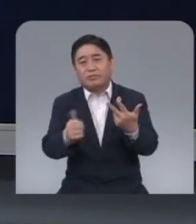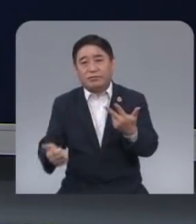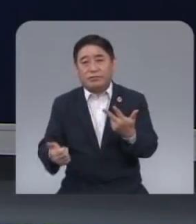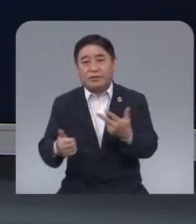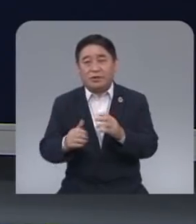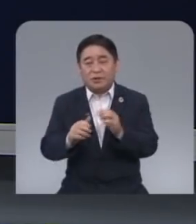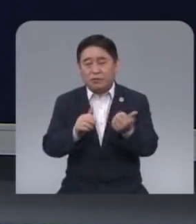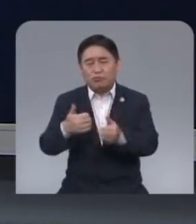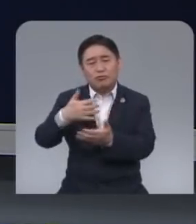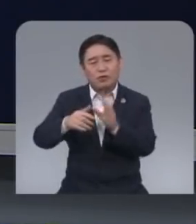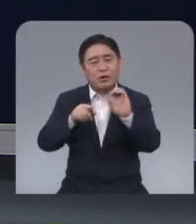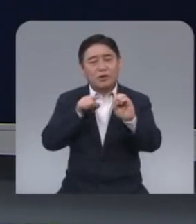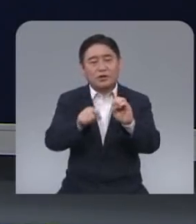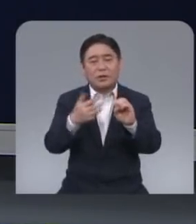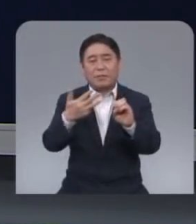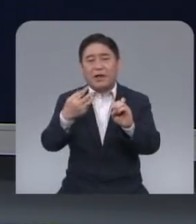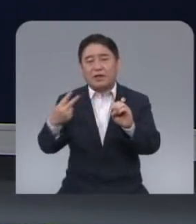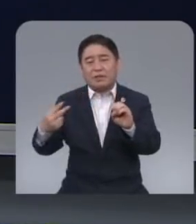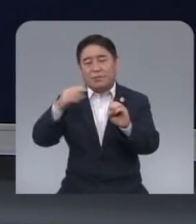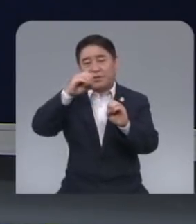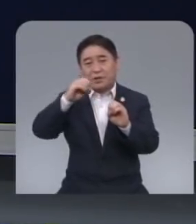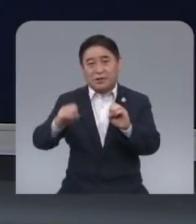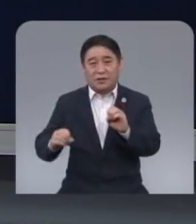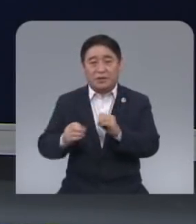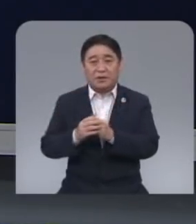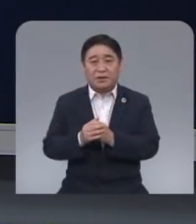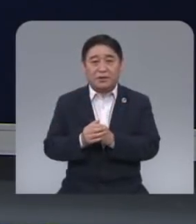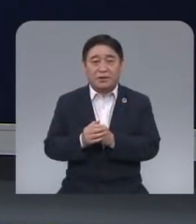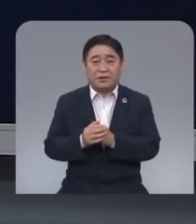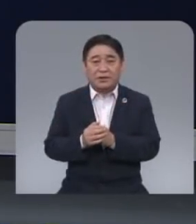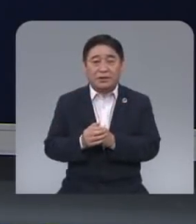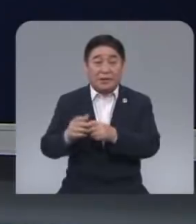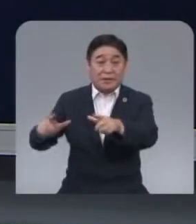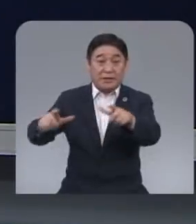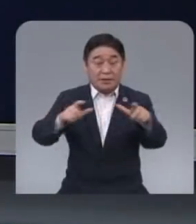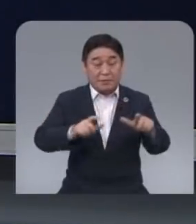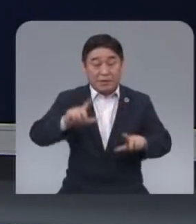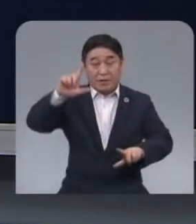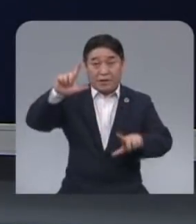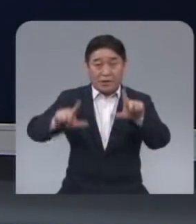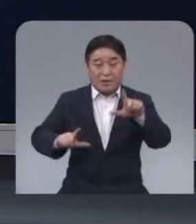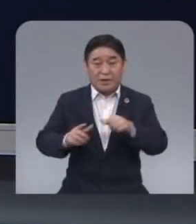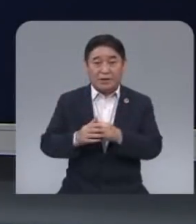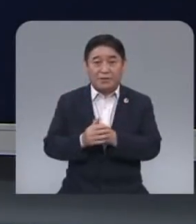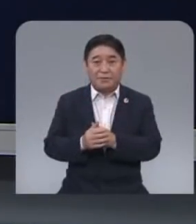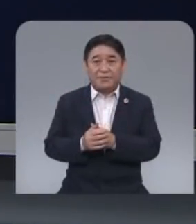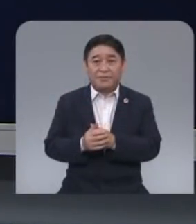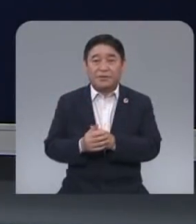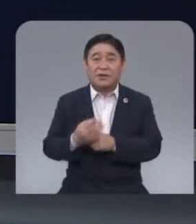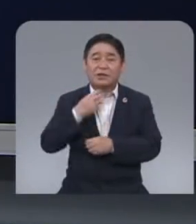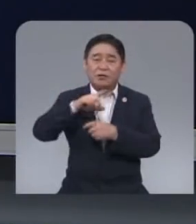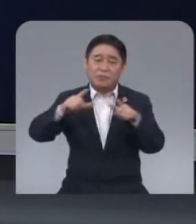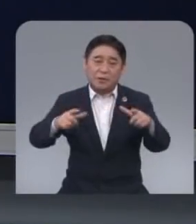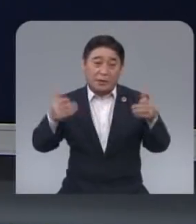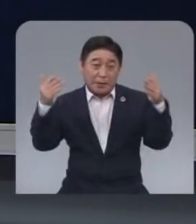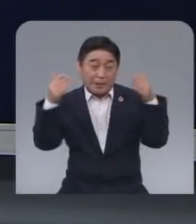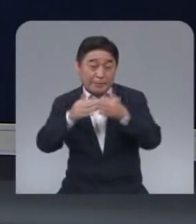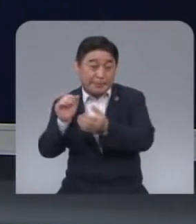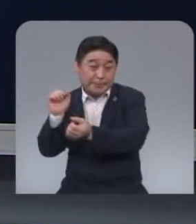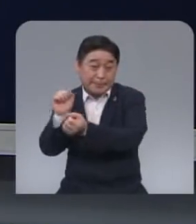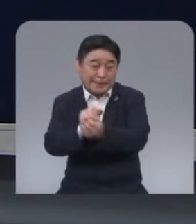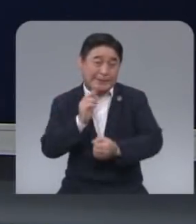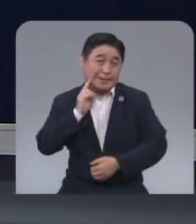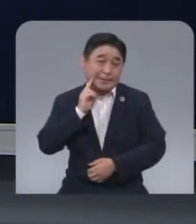늘었습니다. 치명률은 0.82% 기록했습니다. 지역별 현황을 다시 한번 보도록 하겠습니다. 수도권 쏠림 현상